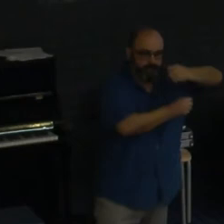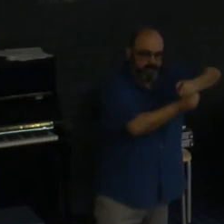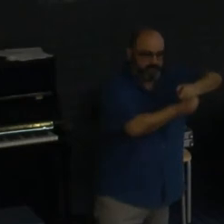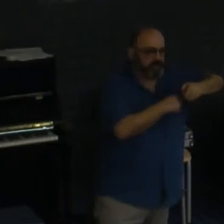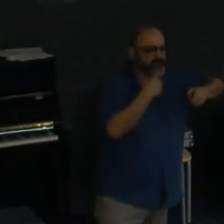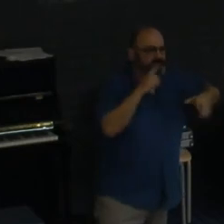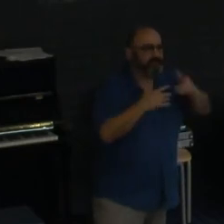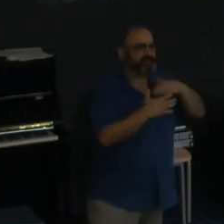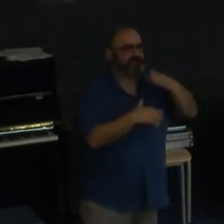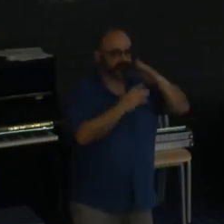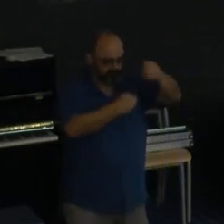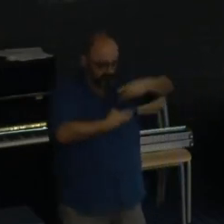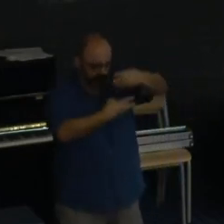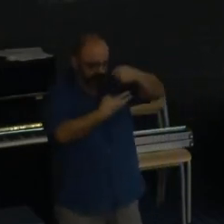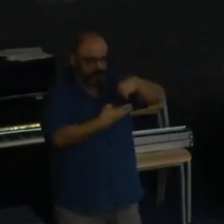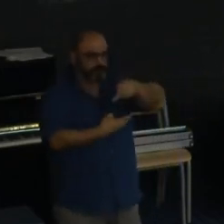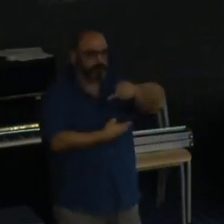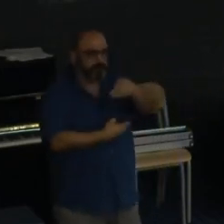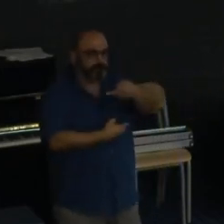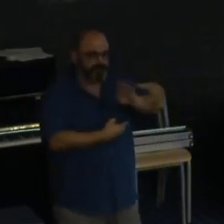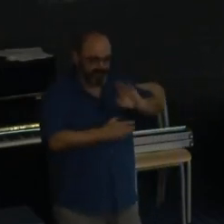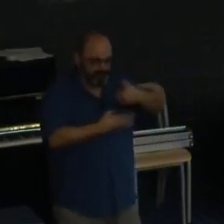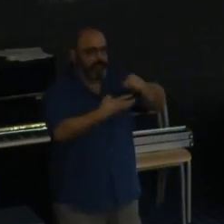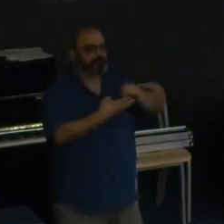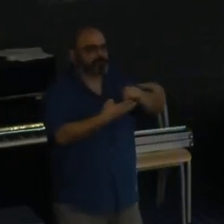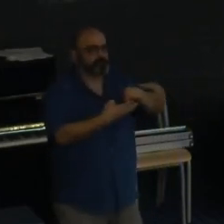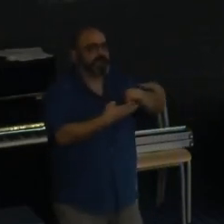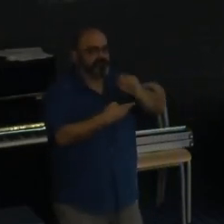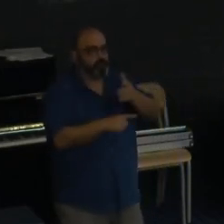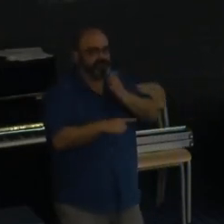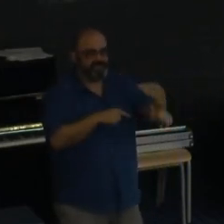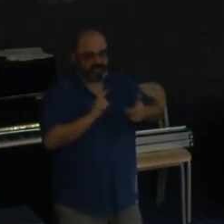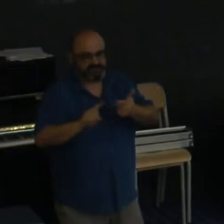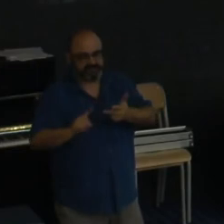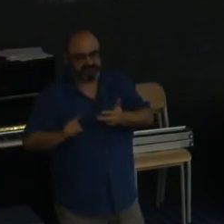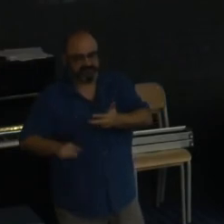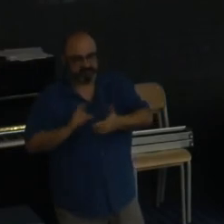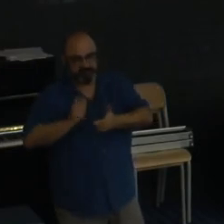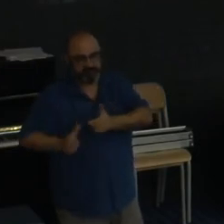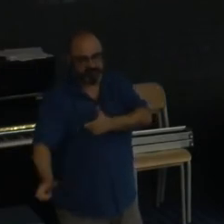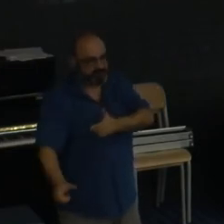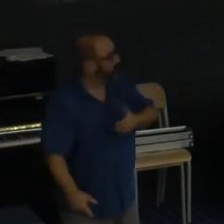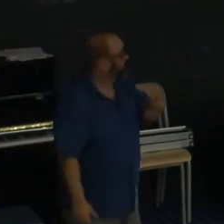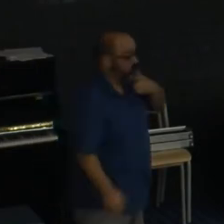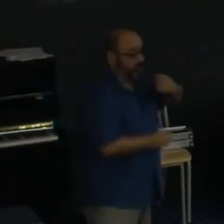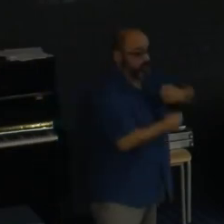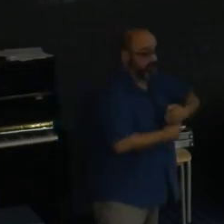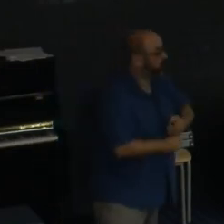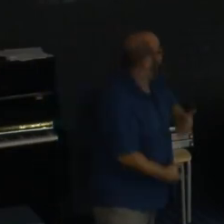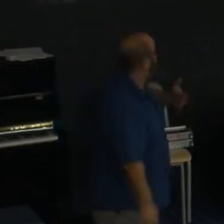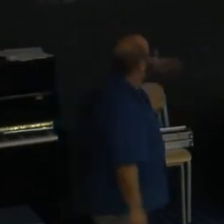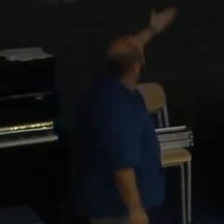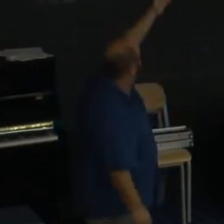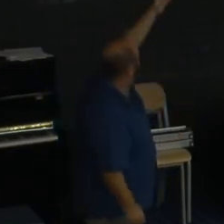sur un breakpoint, j'aimerais bien que tu exécutes certaines tâches. Donc par exemple, ici, j'ai défini